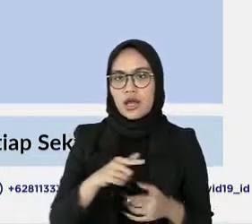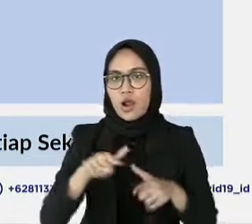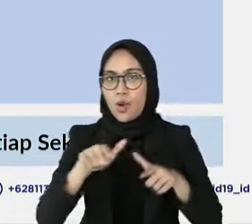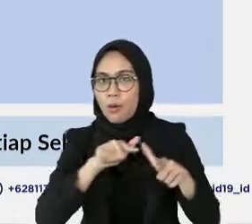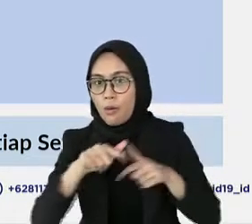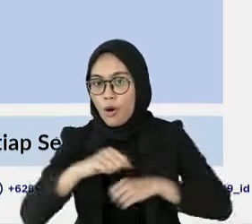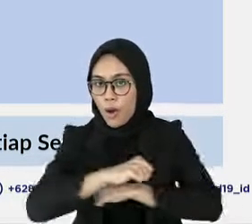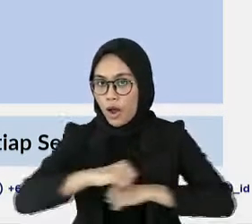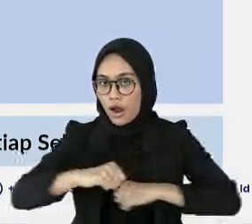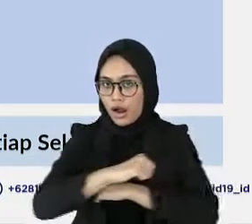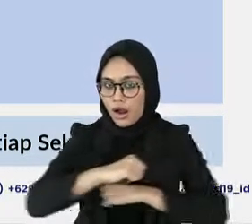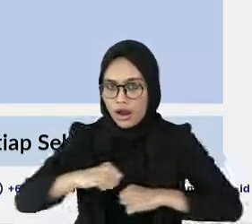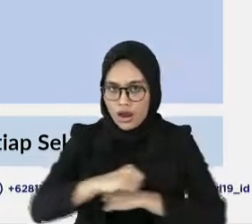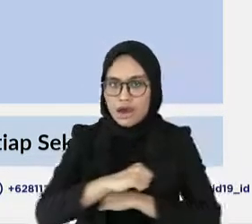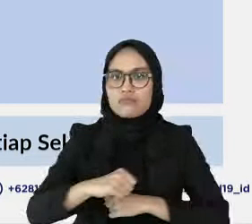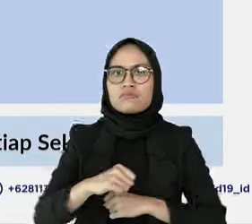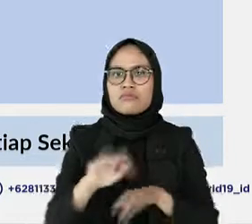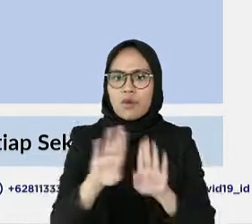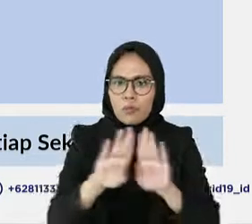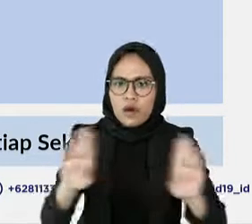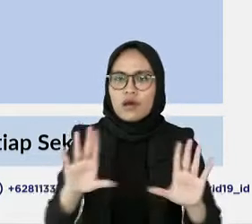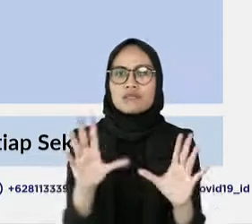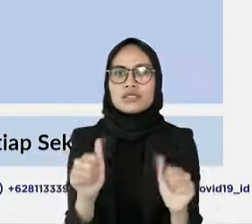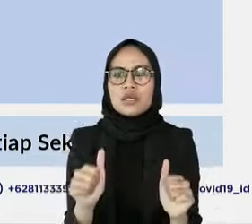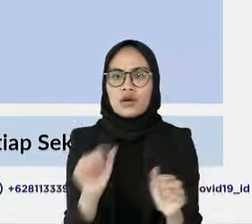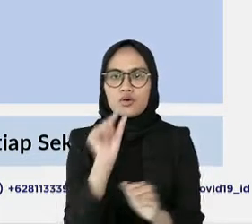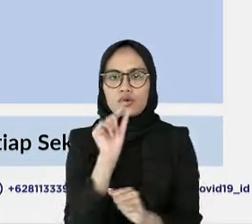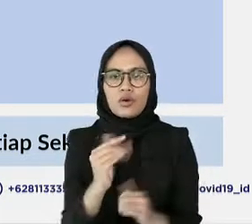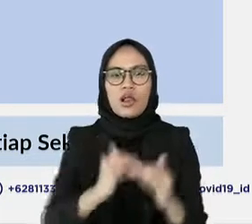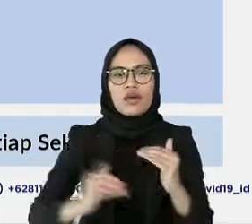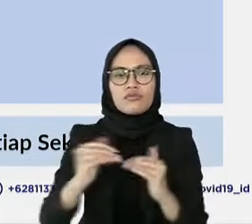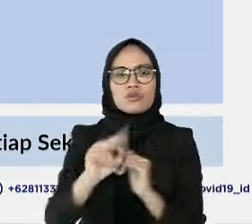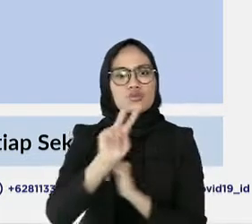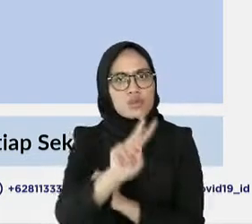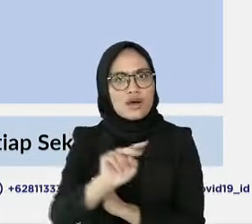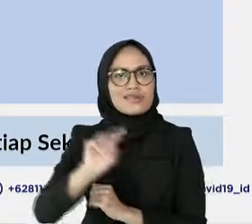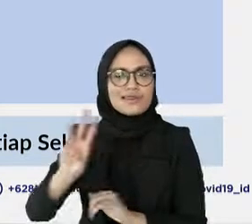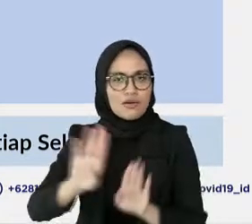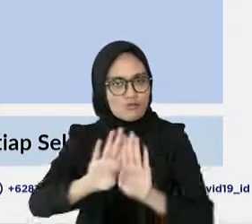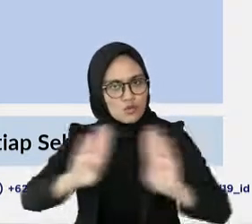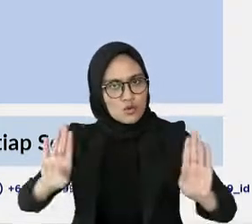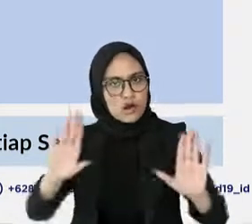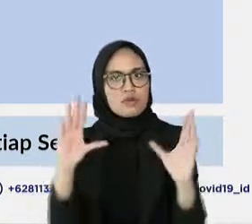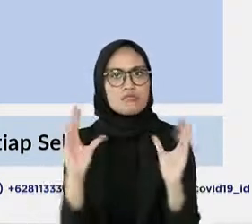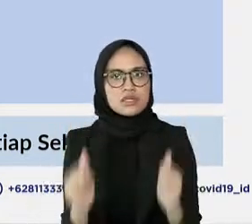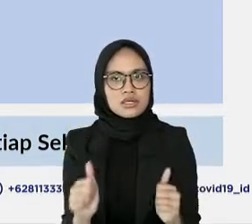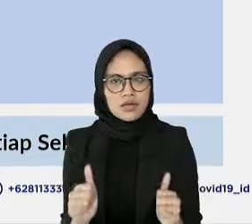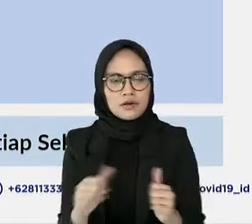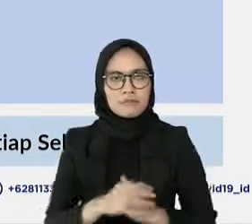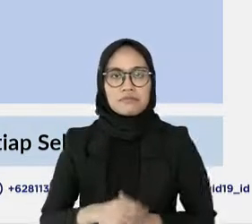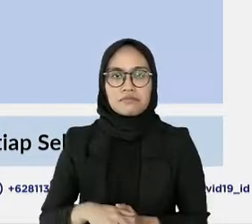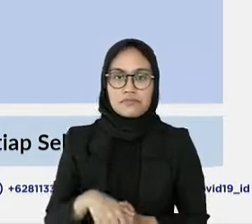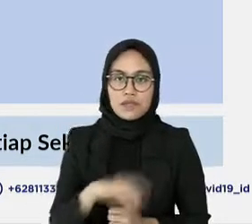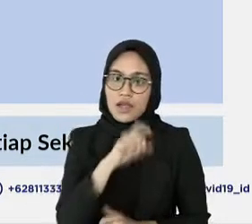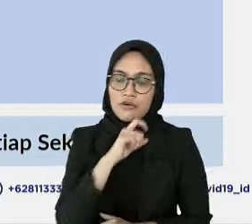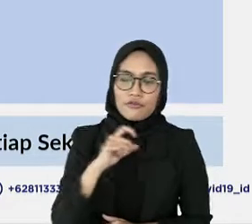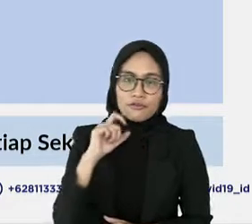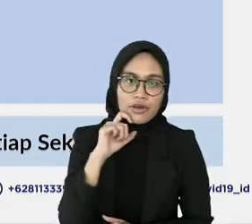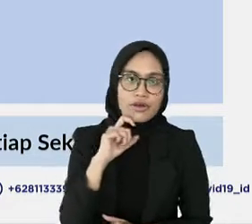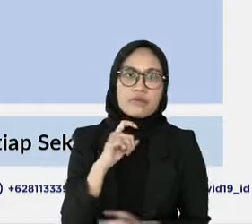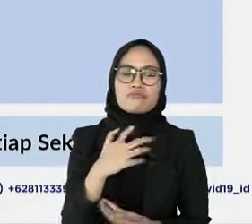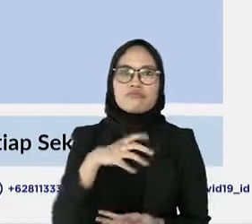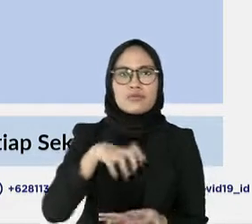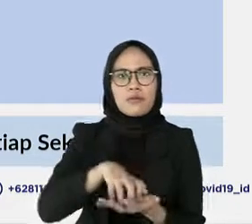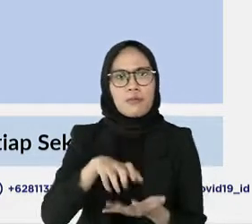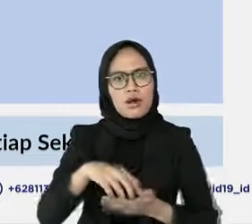delapan pertandingan di daerah level 2 dan 3 restoran atau rumah makan dan kafe di dalam fasilitas